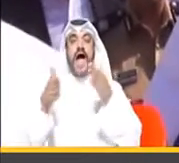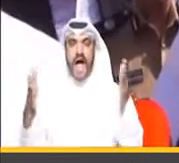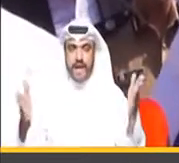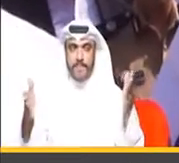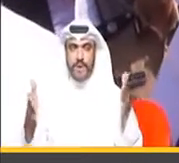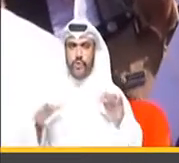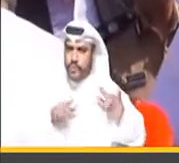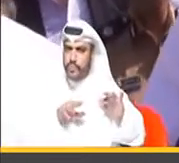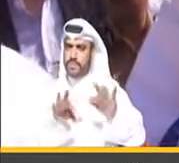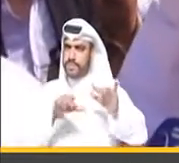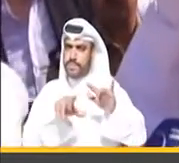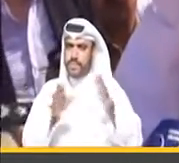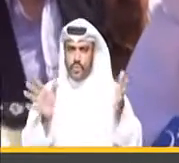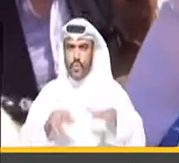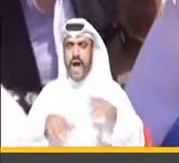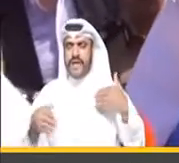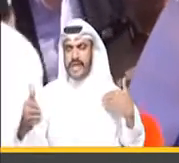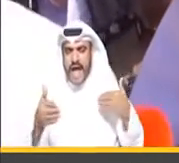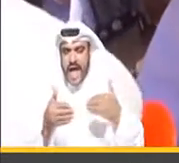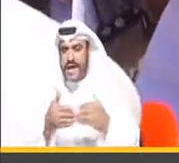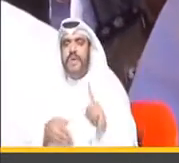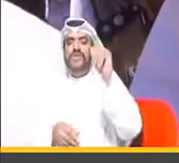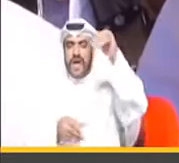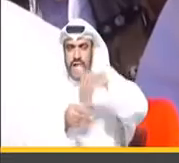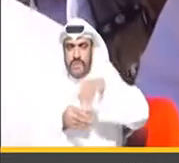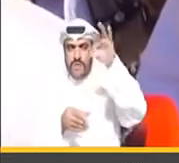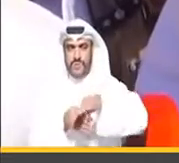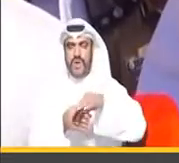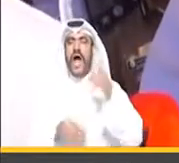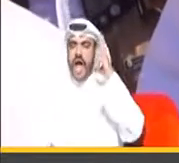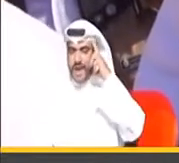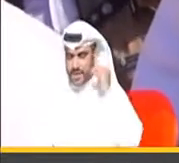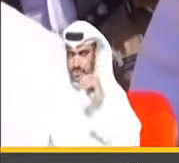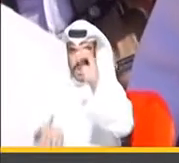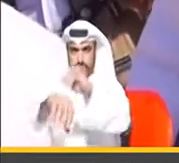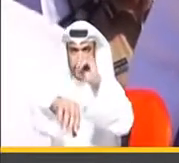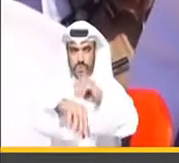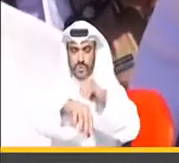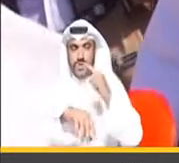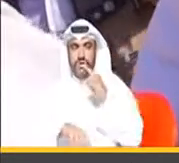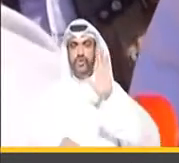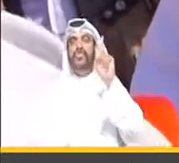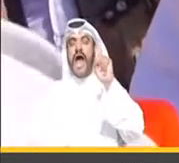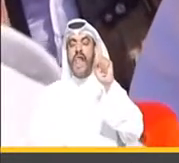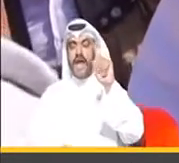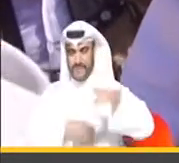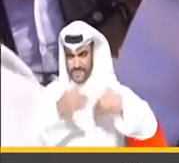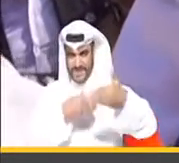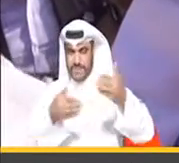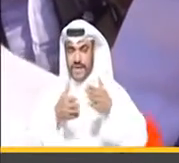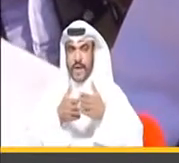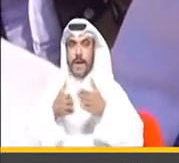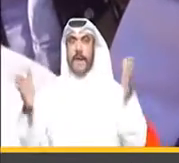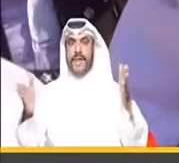وكثرة المرشحين وربنا يزيدهم إن شاء الله. فعشان كذي رأينا أن يكون يمكن في بداية الأيام الأولى